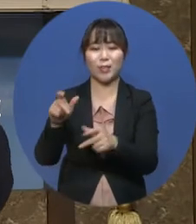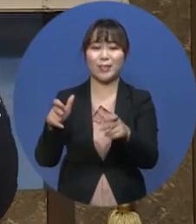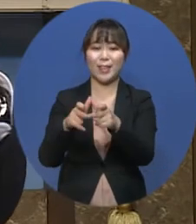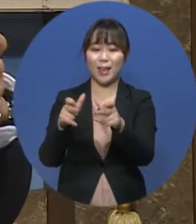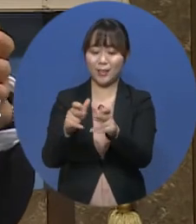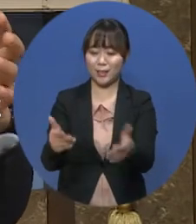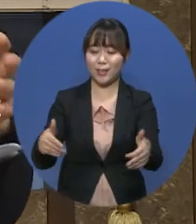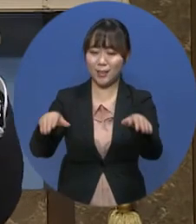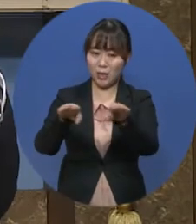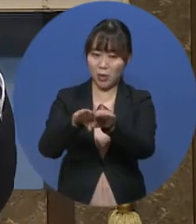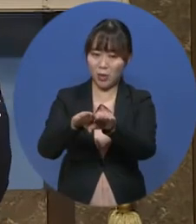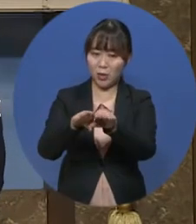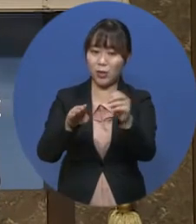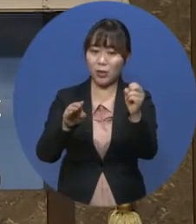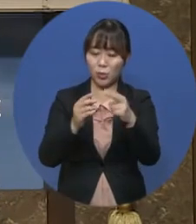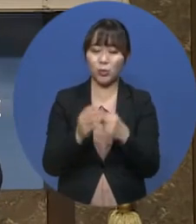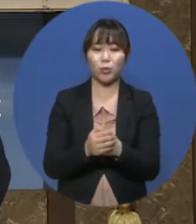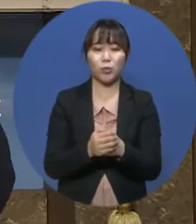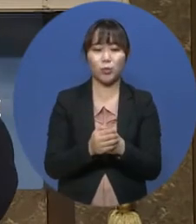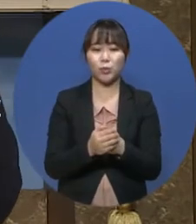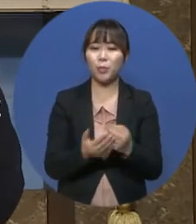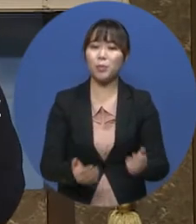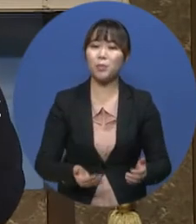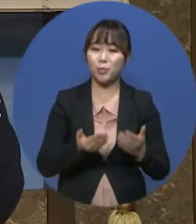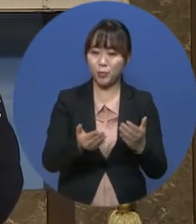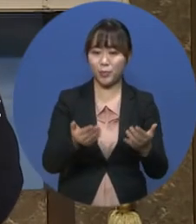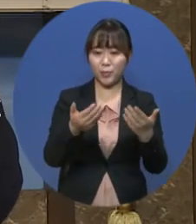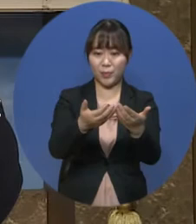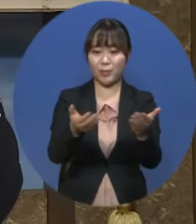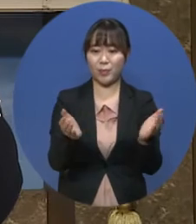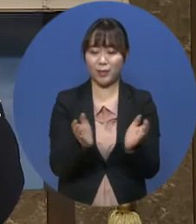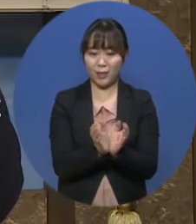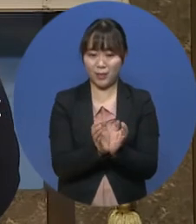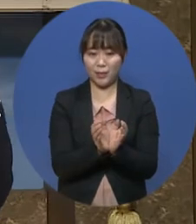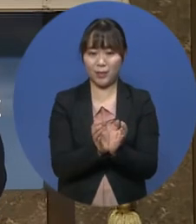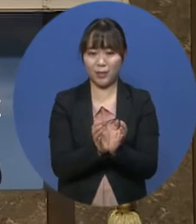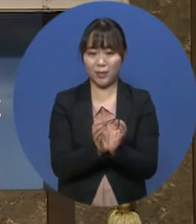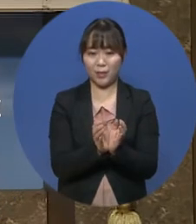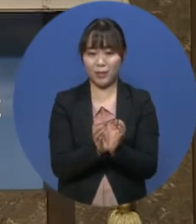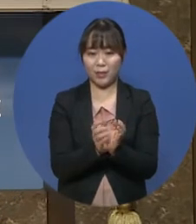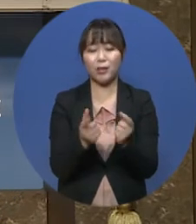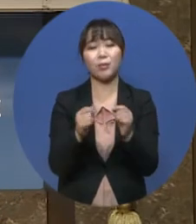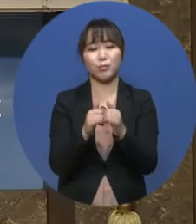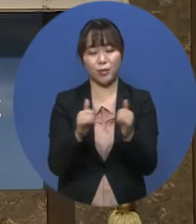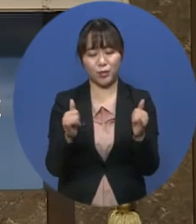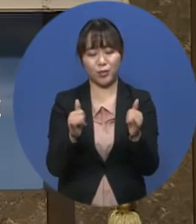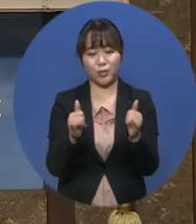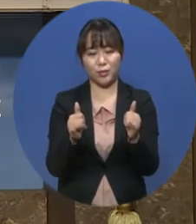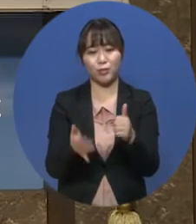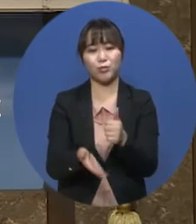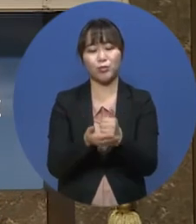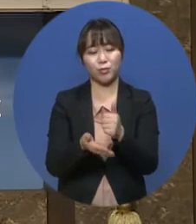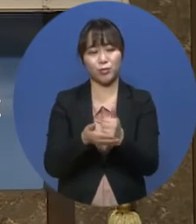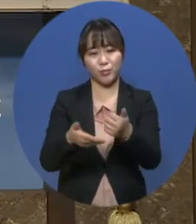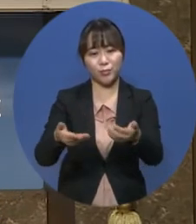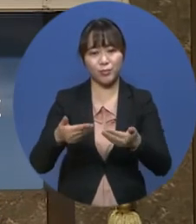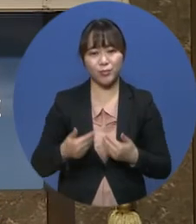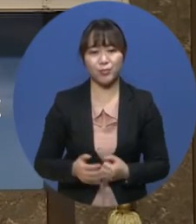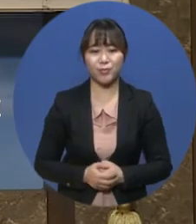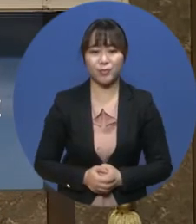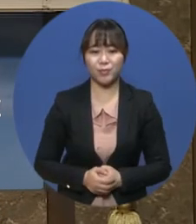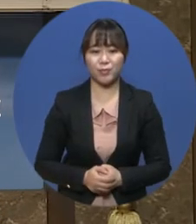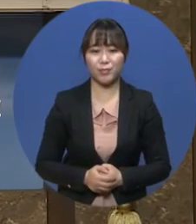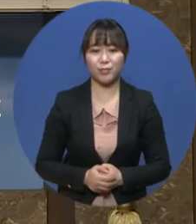장애인 시설 리나 2 봉사단체 이런 분들이 그 추천을